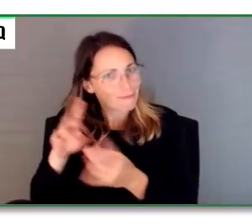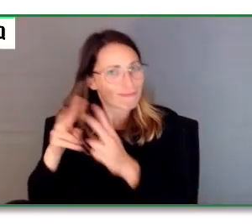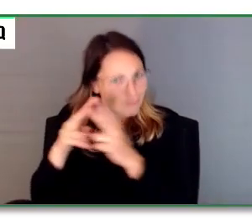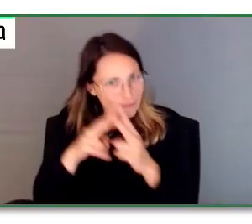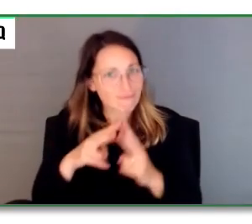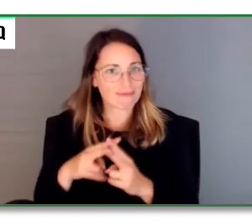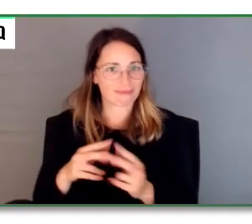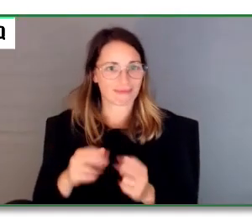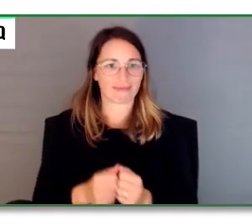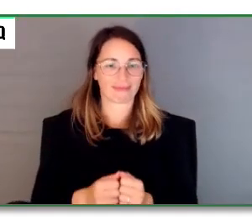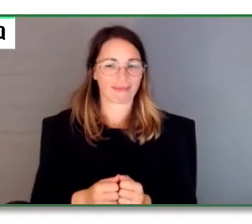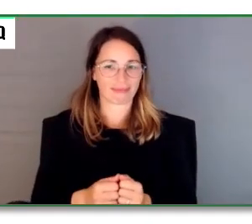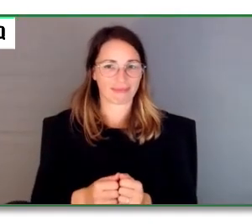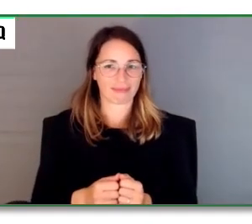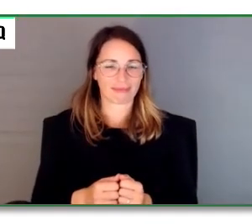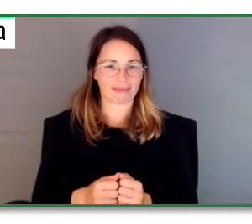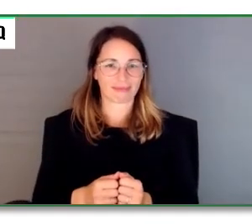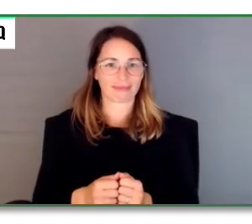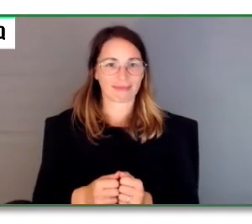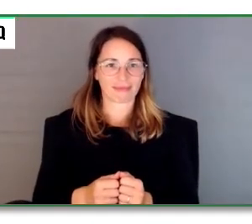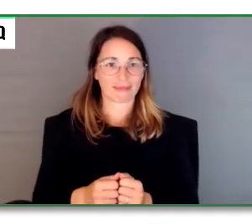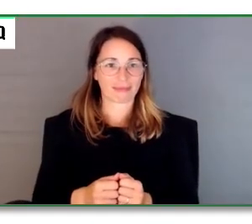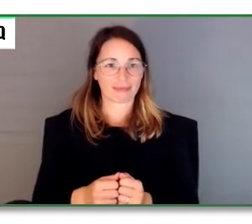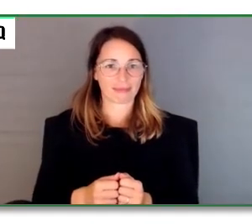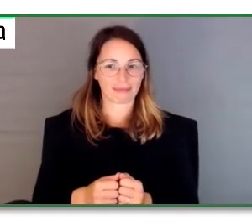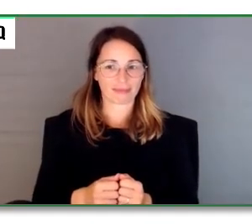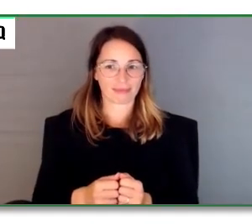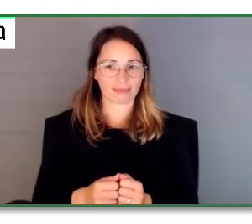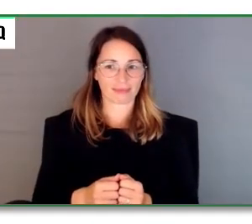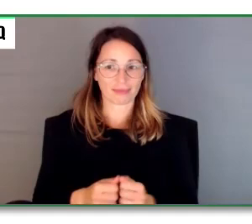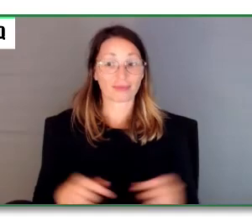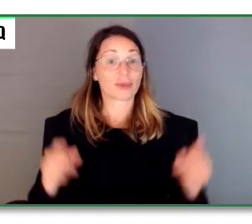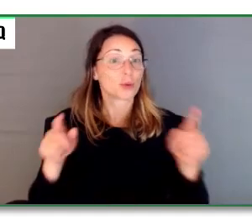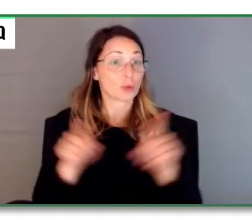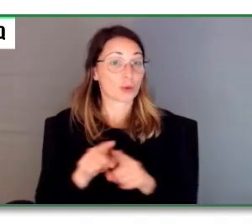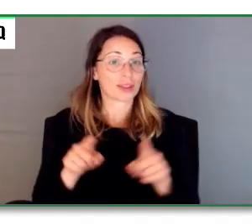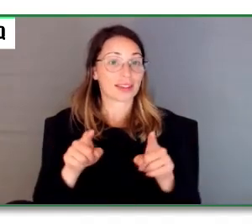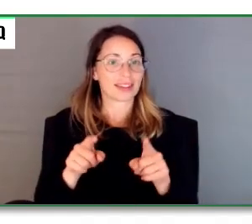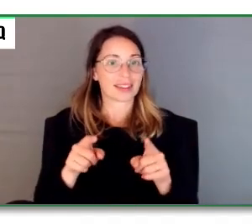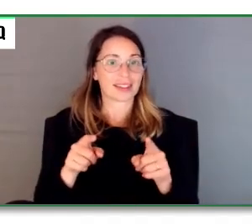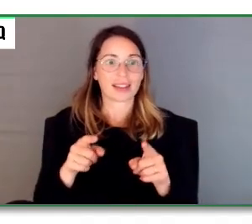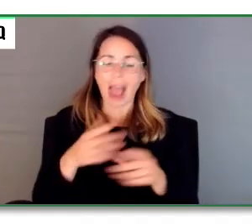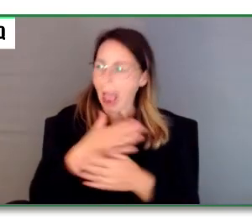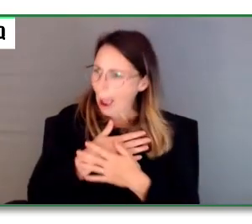Et on partage donc l'amour du plein air.